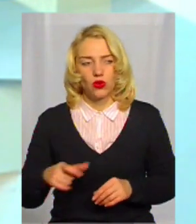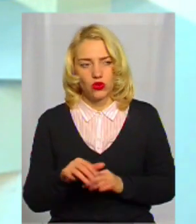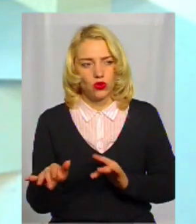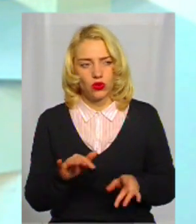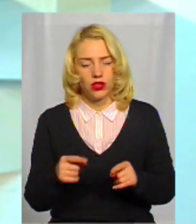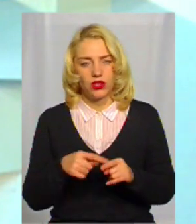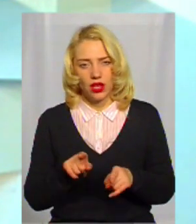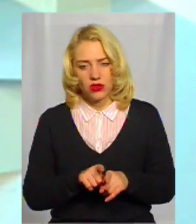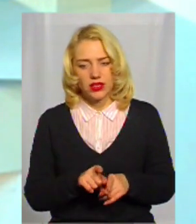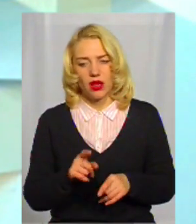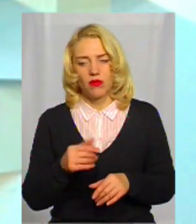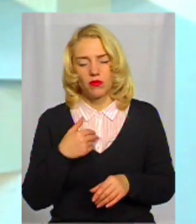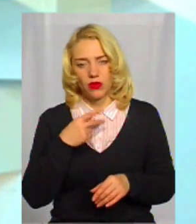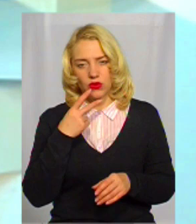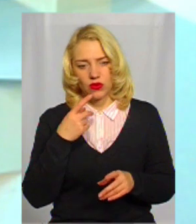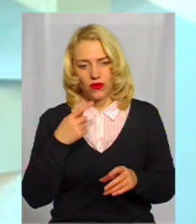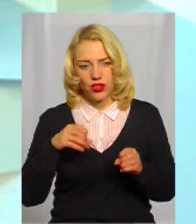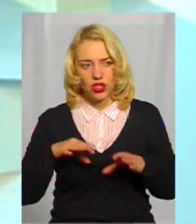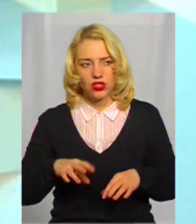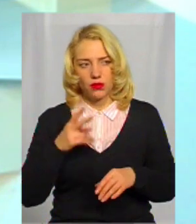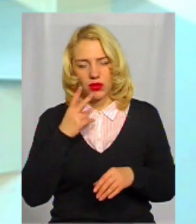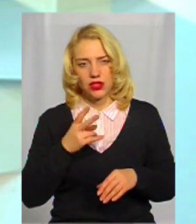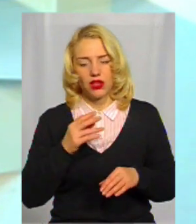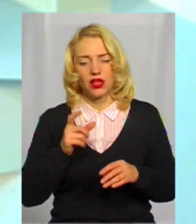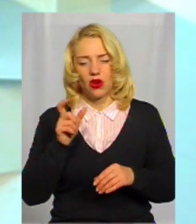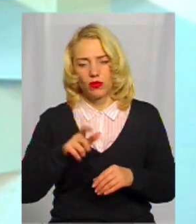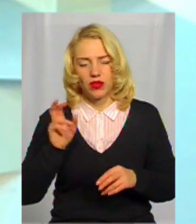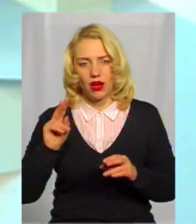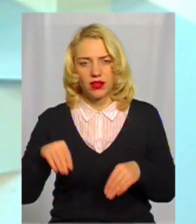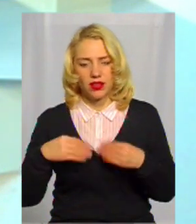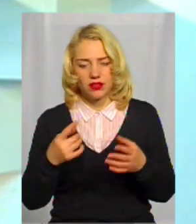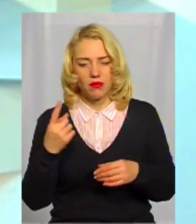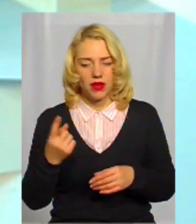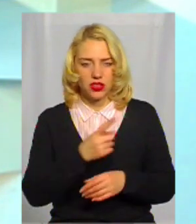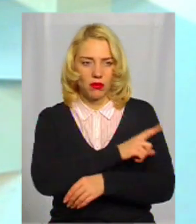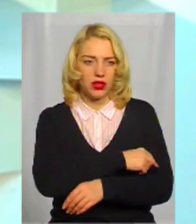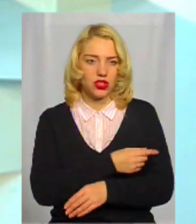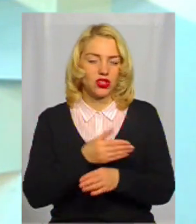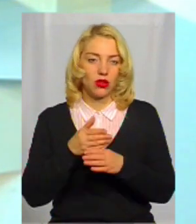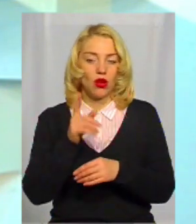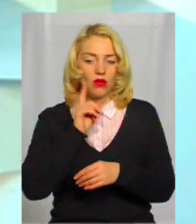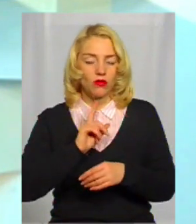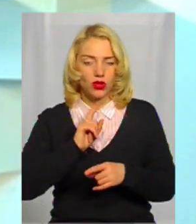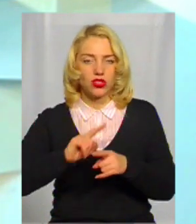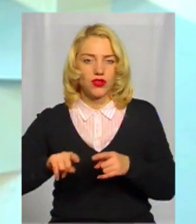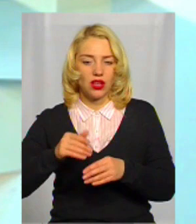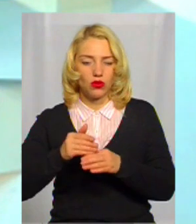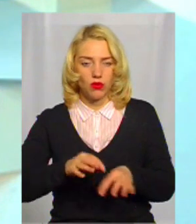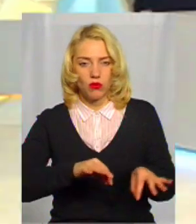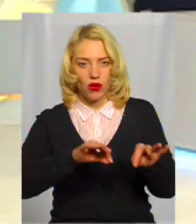додатково вирішили, що потрібно показати громадянам, як надається перша медична допомога. Тобто, поки їде швидка на місце